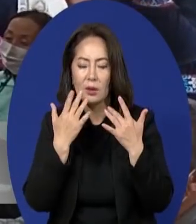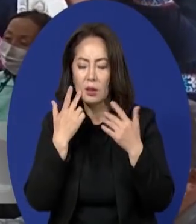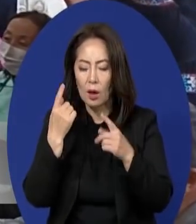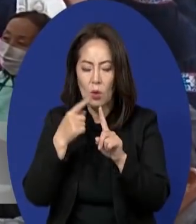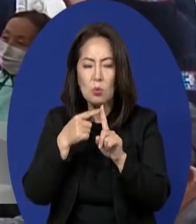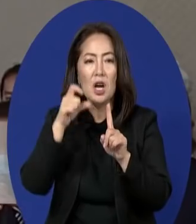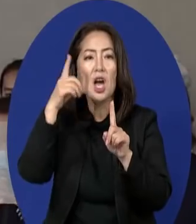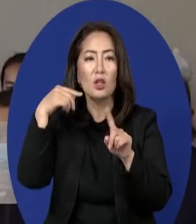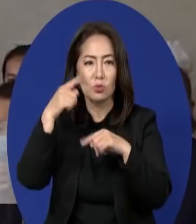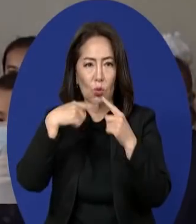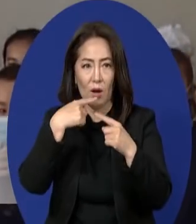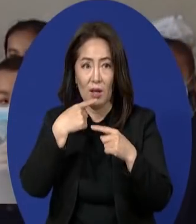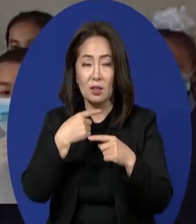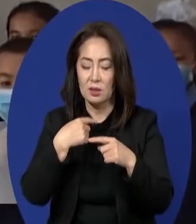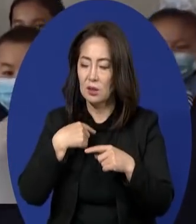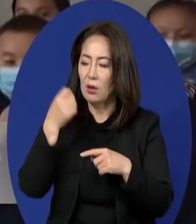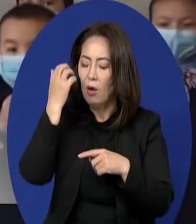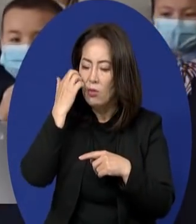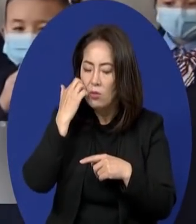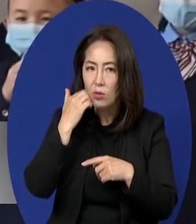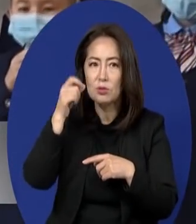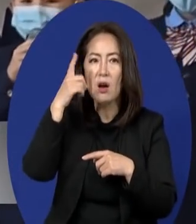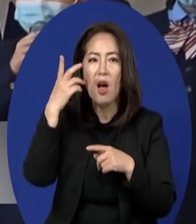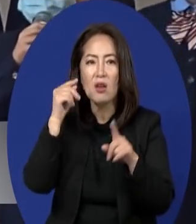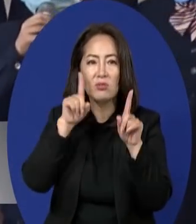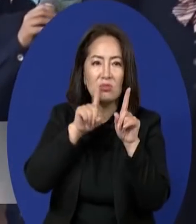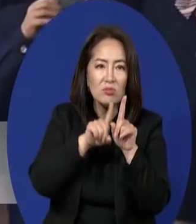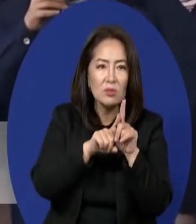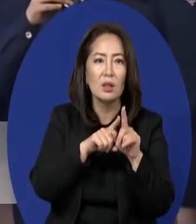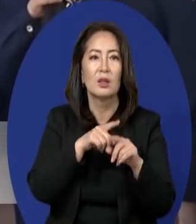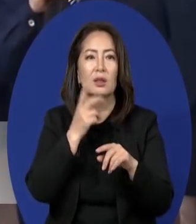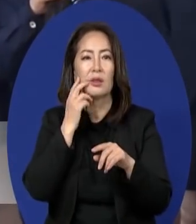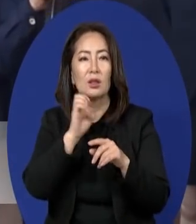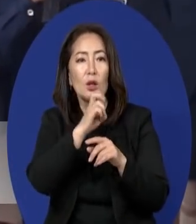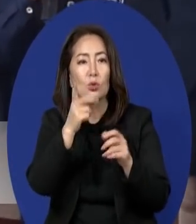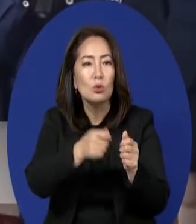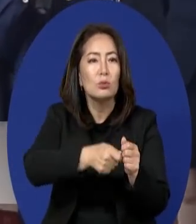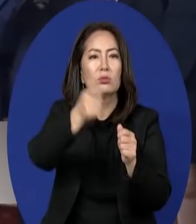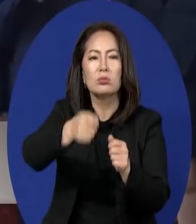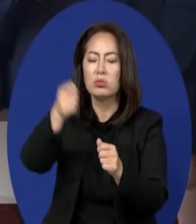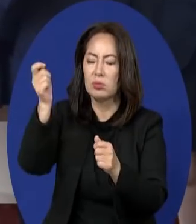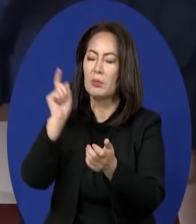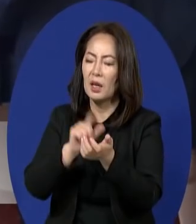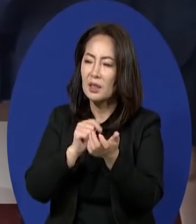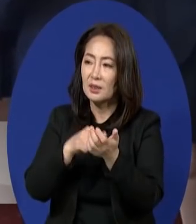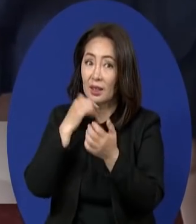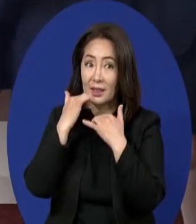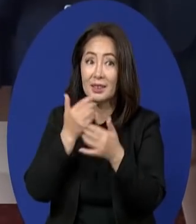нэгэн байсан юм. Тэрээр өвгөн болтлоо ээжийнхаа буйранд очиж, сүү үргэж байхыг нутгийн олондоо захиж өгчээ.